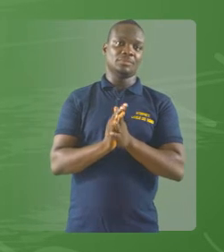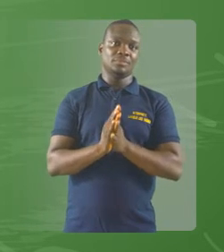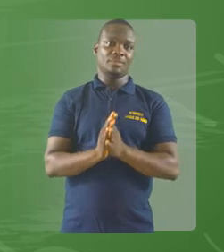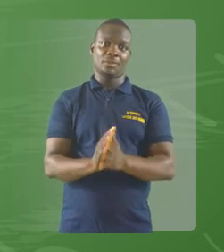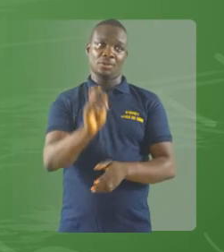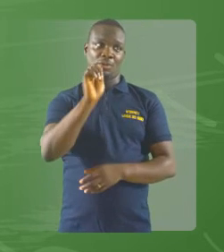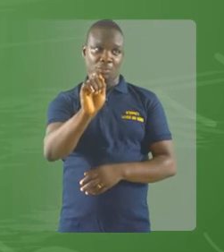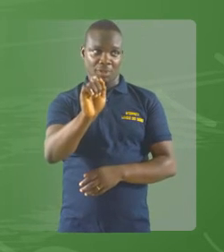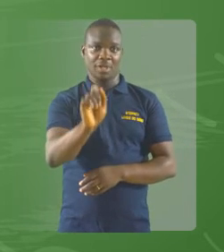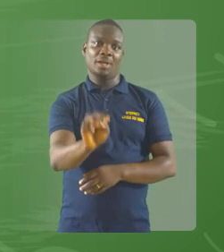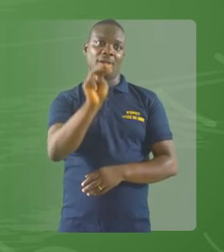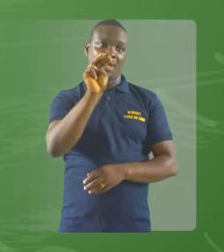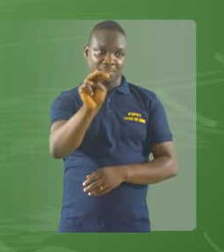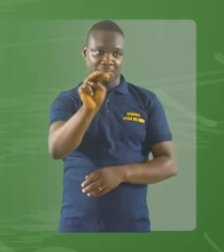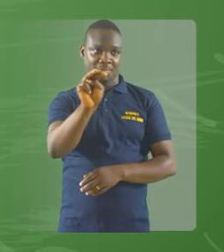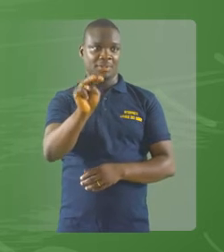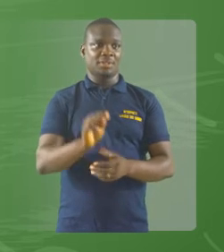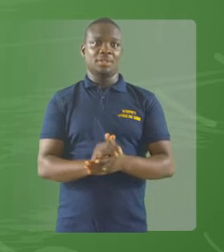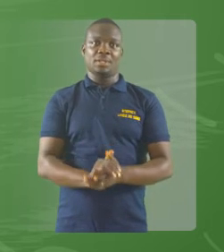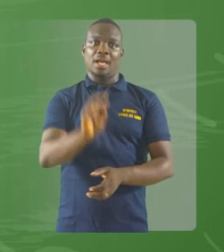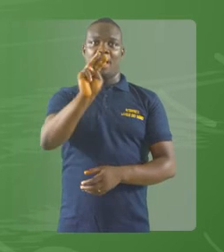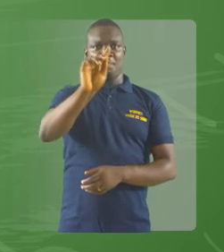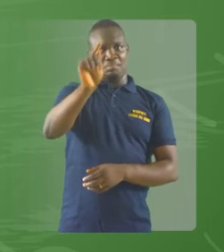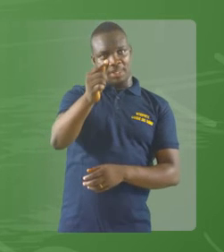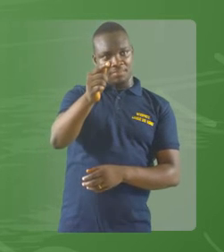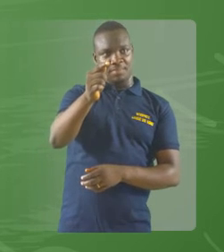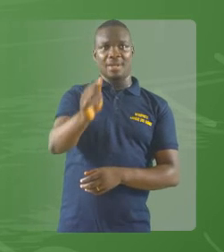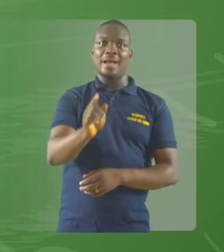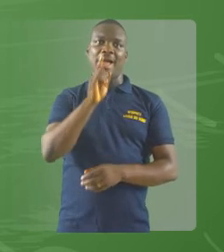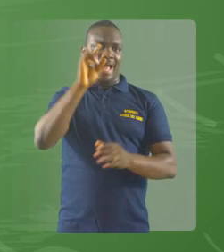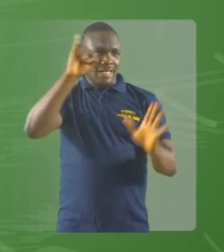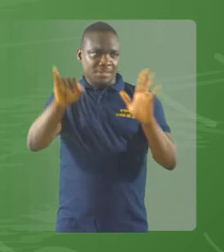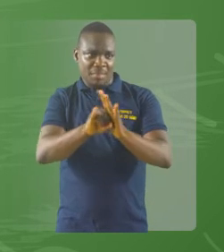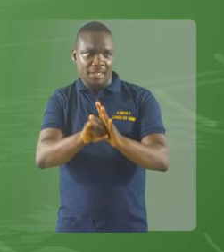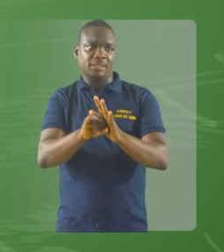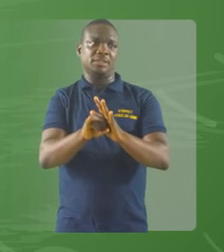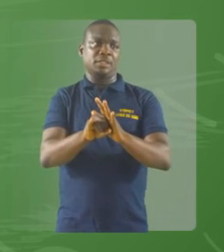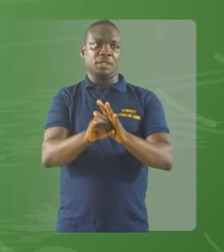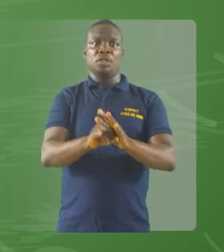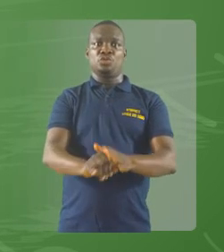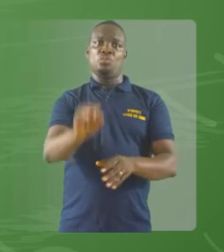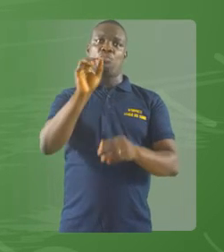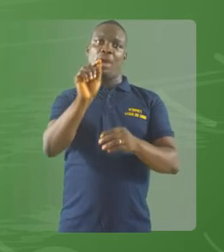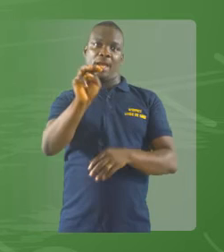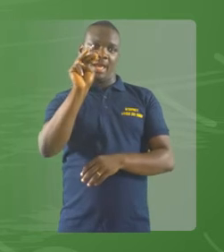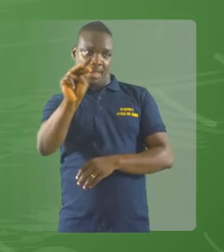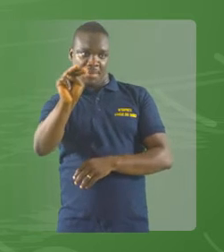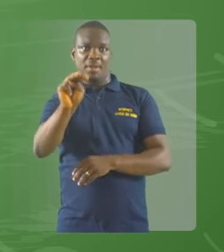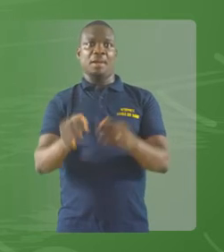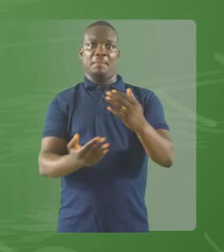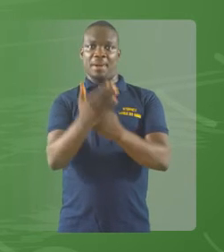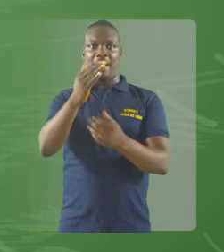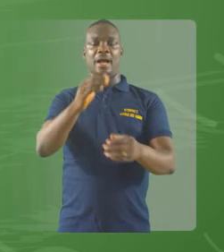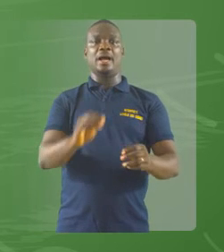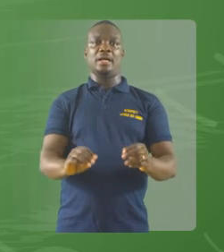Le point M est l'image du point M par la symétrie centrale de centre oméga, se traduit